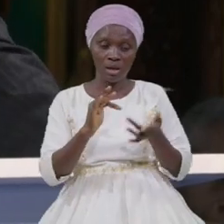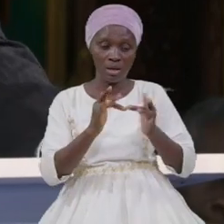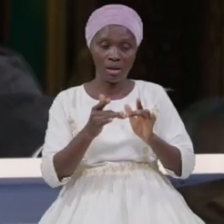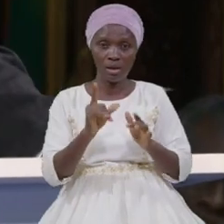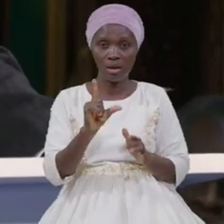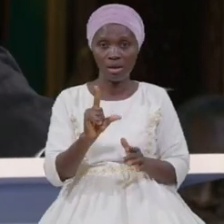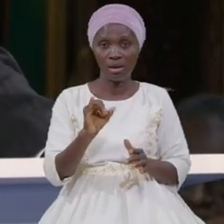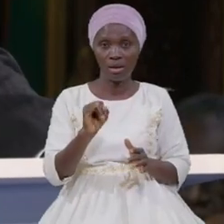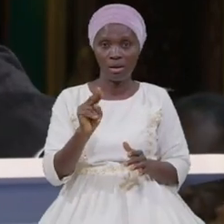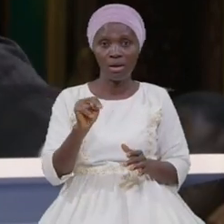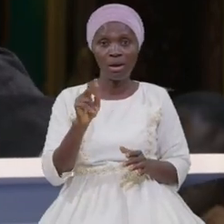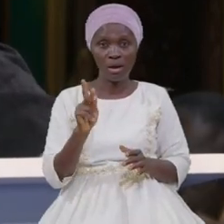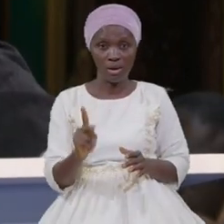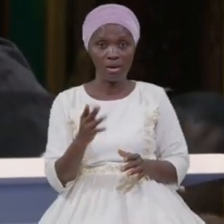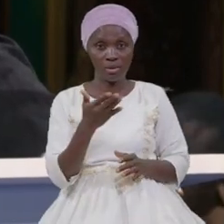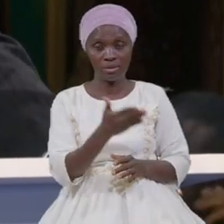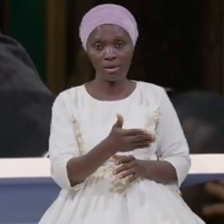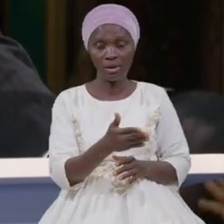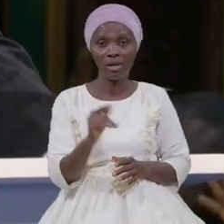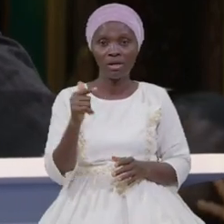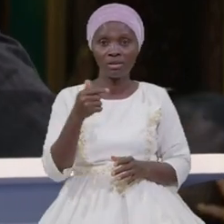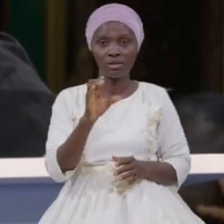qui s'affiche.